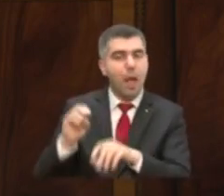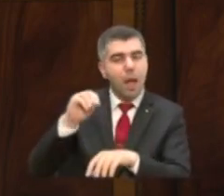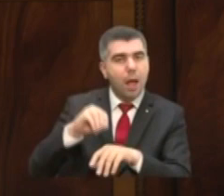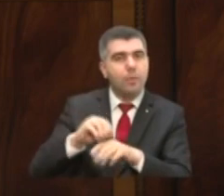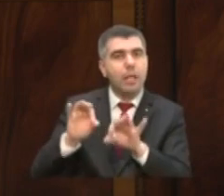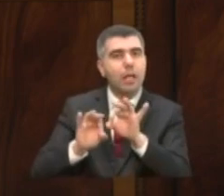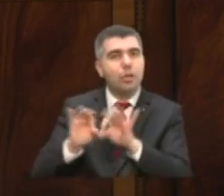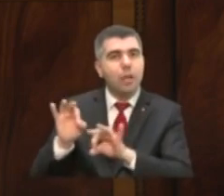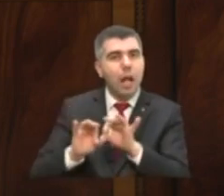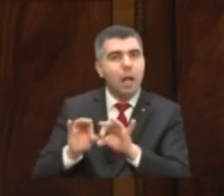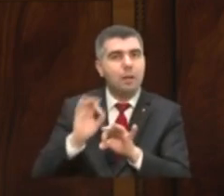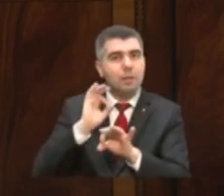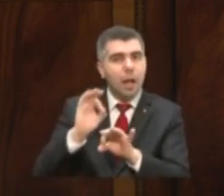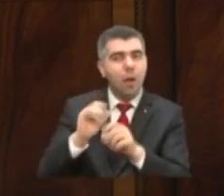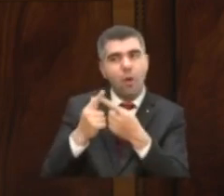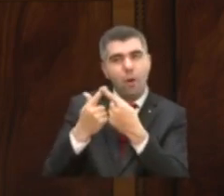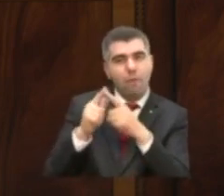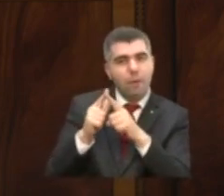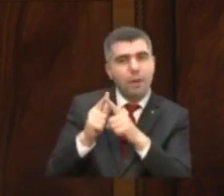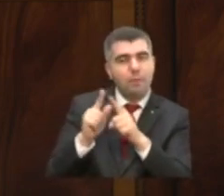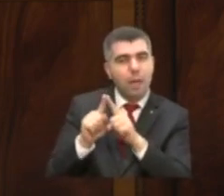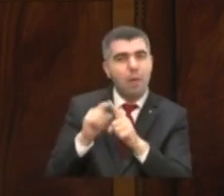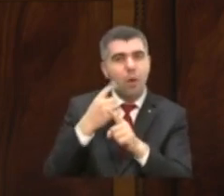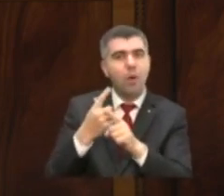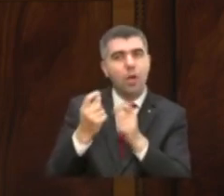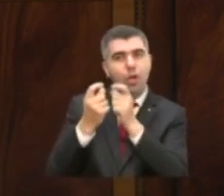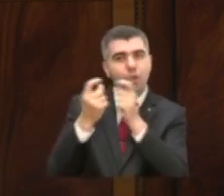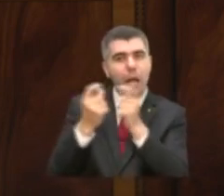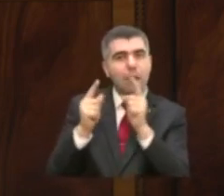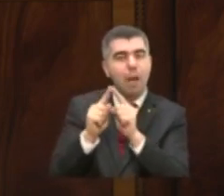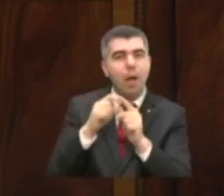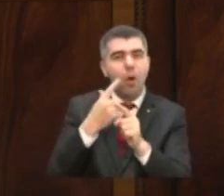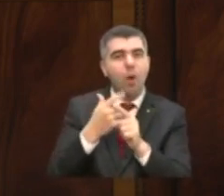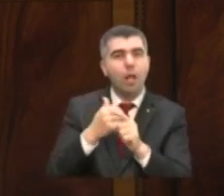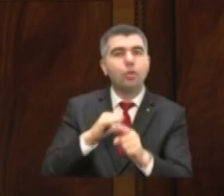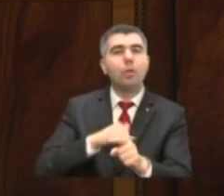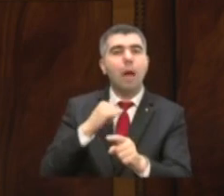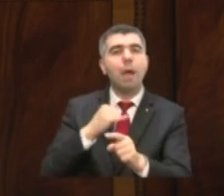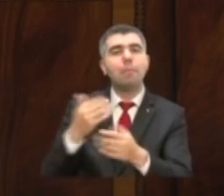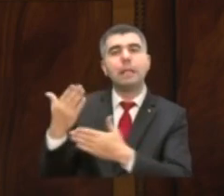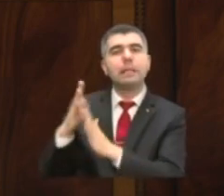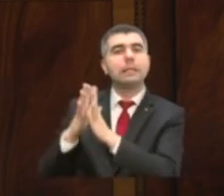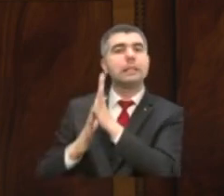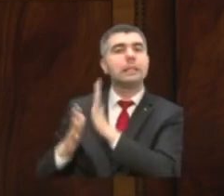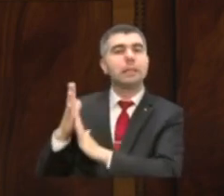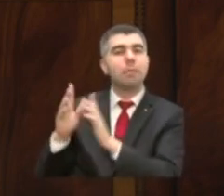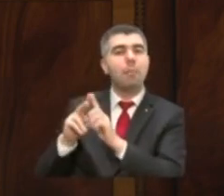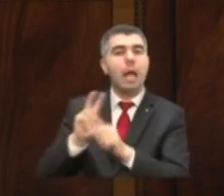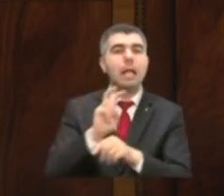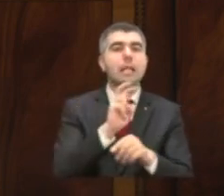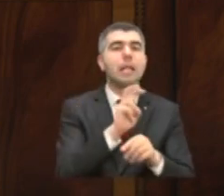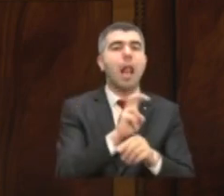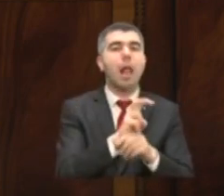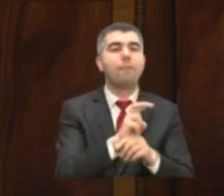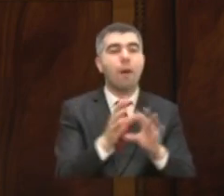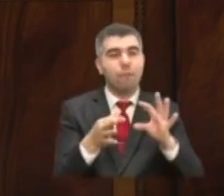واللي هو الإعفاء ديال المقاولات الشابة من الديون المستحقة للجماعات والدولة، وهذا أمر مهم